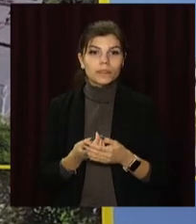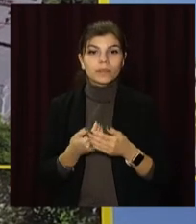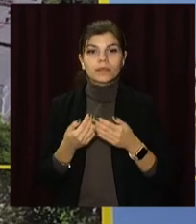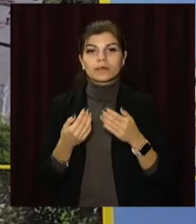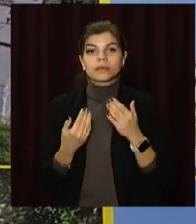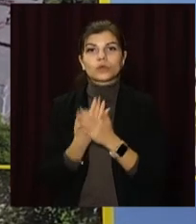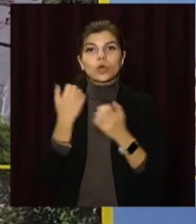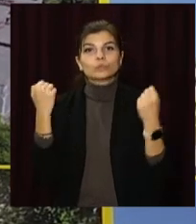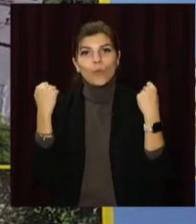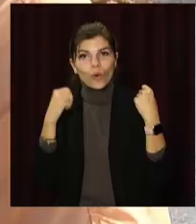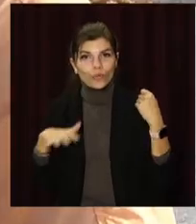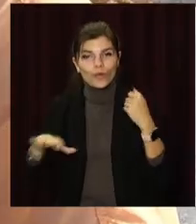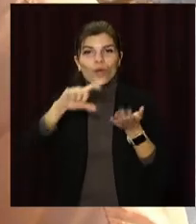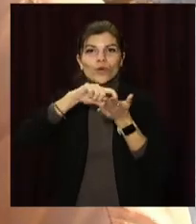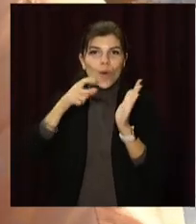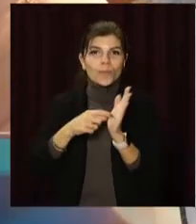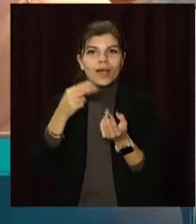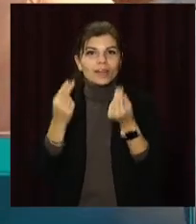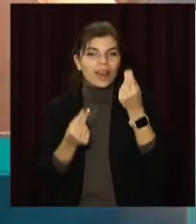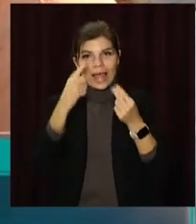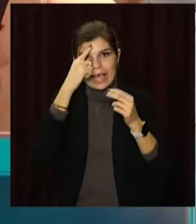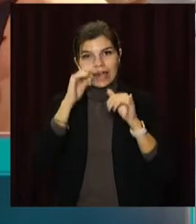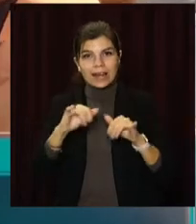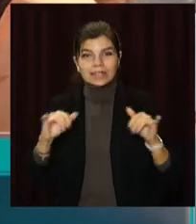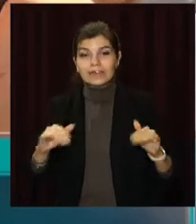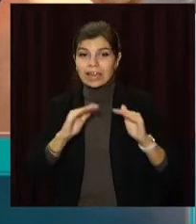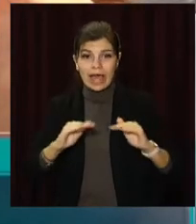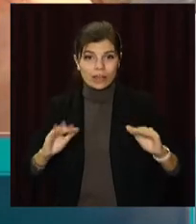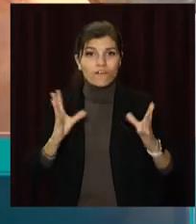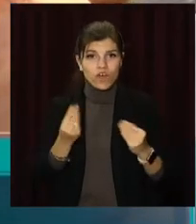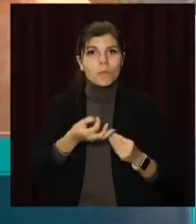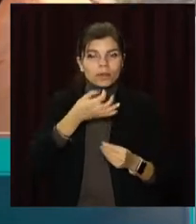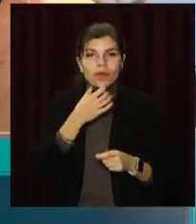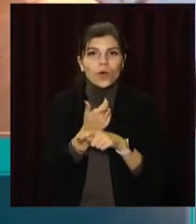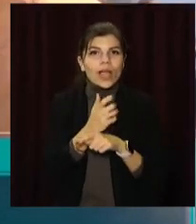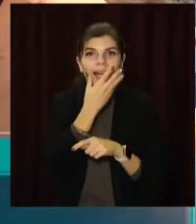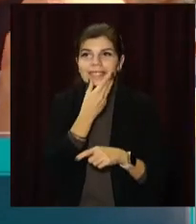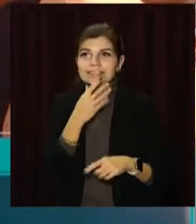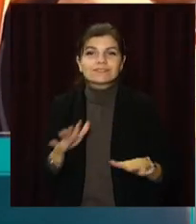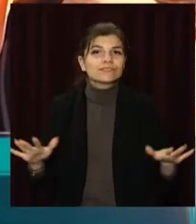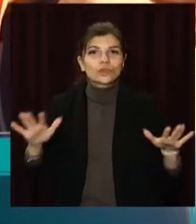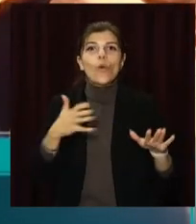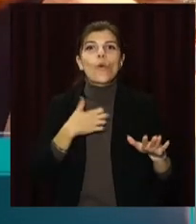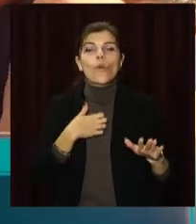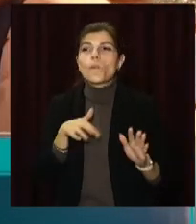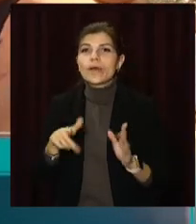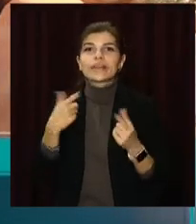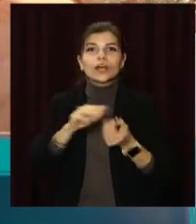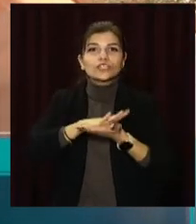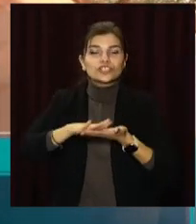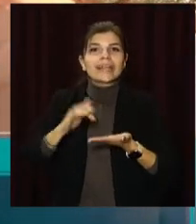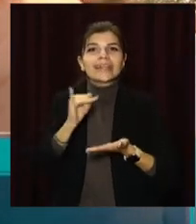новий спортивний зал, сенсорна кімната. Дітям дуже подобаються яркі, красиві площадки. Їм хочеться піти туди, де чисто